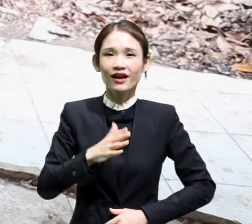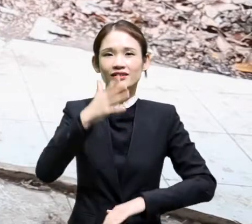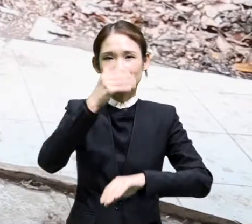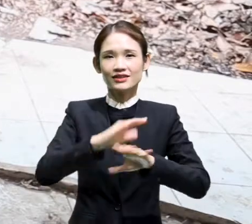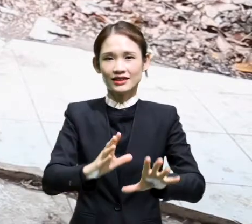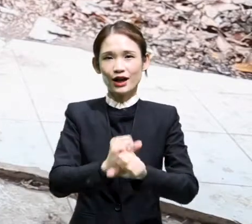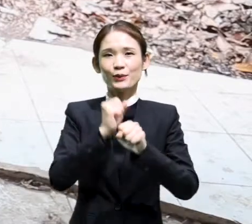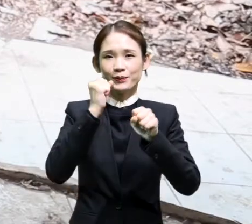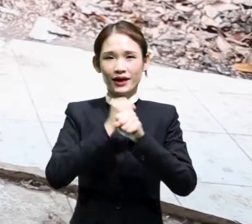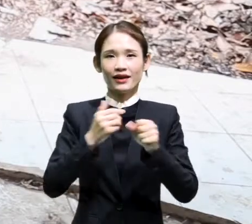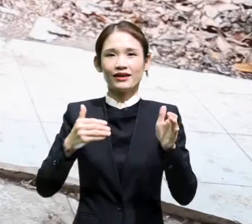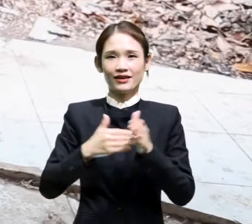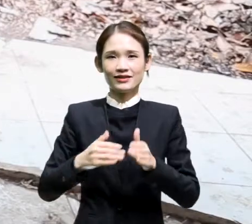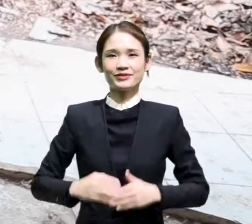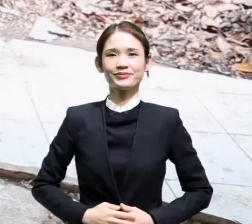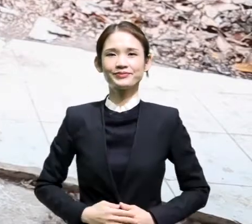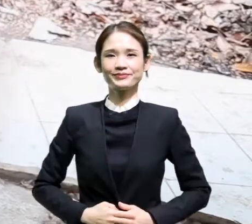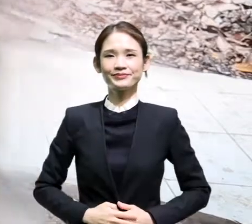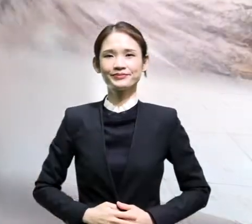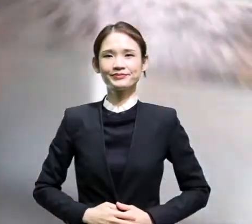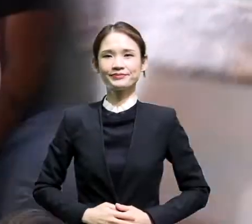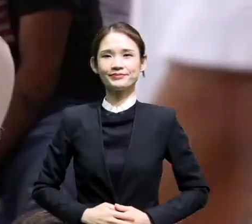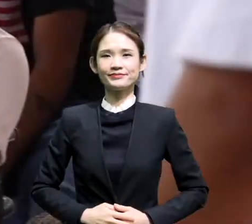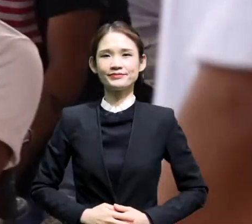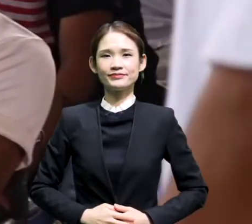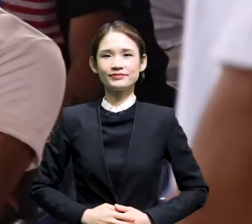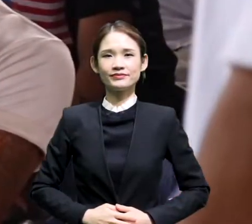어쨌든 그래도 잘 마칠 수 있어서